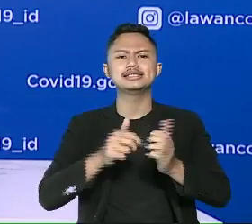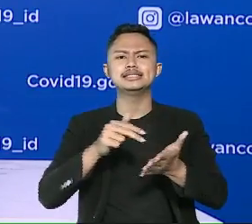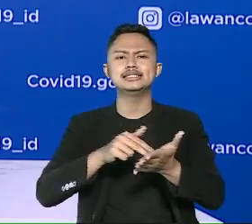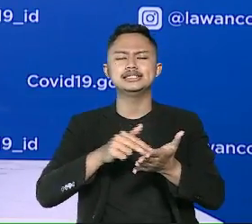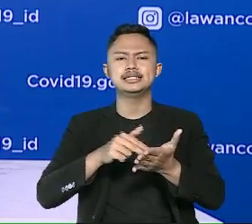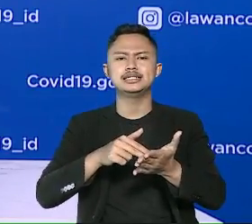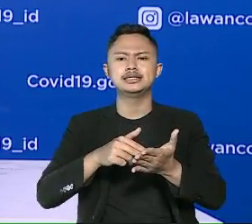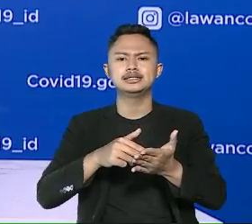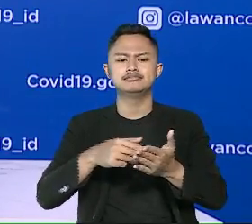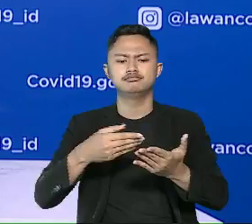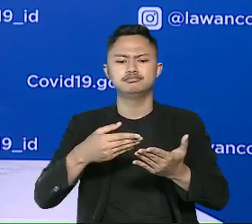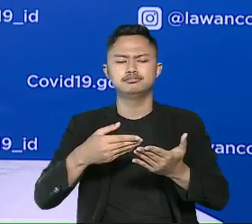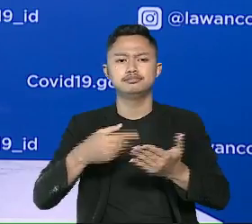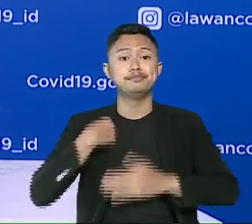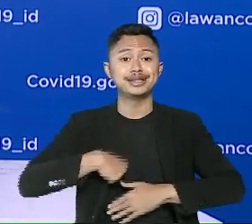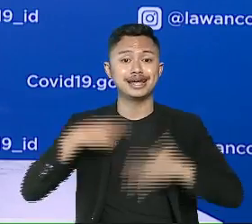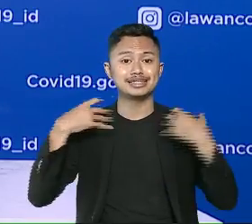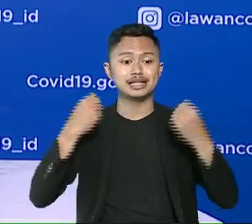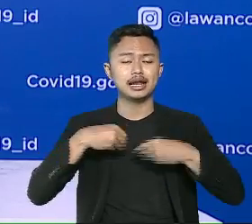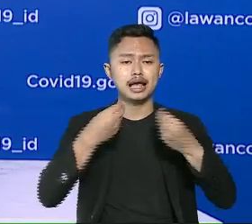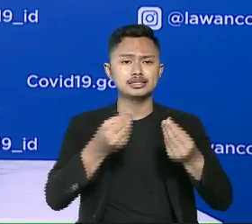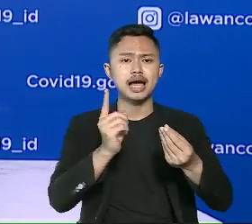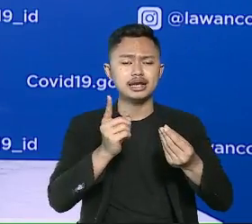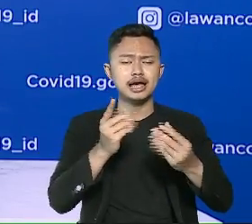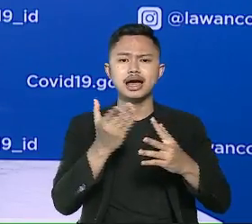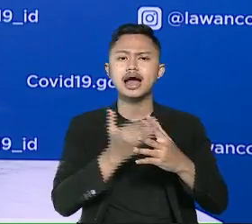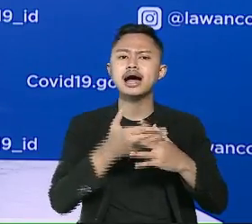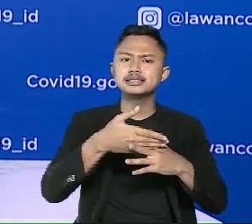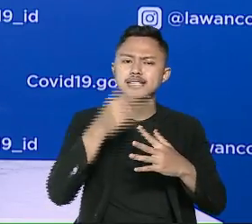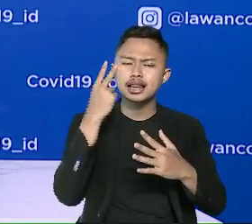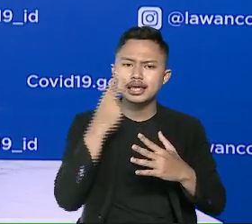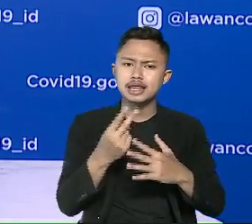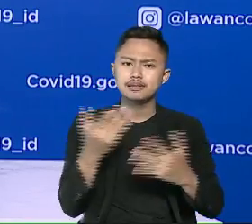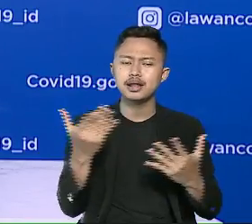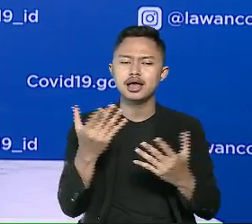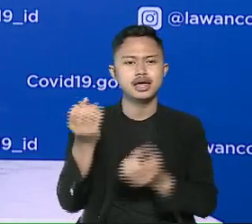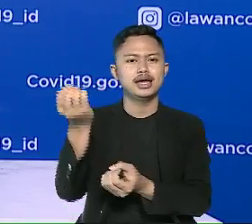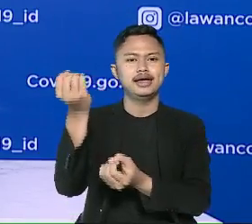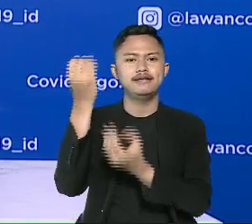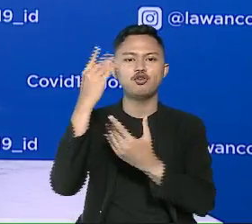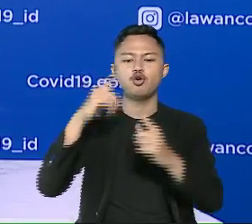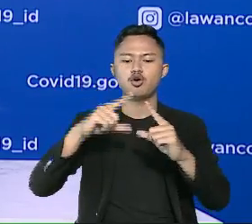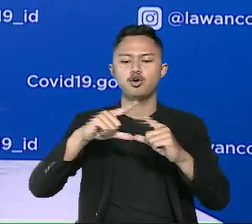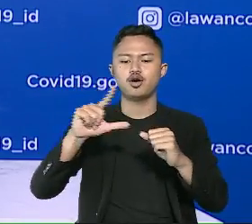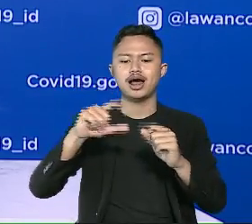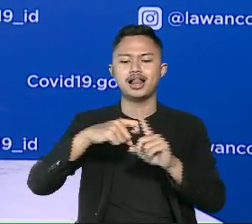izin edar dari Kementerian Kesehatan dapat diakses di